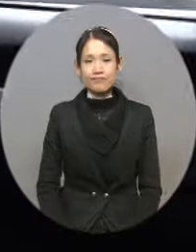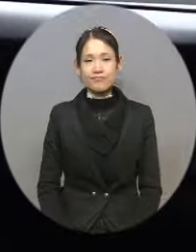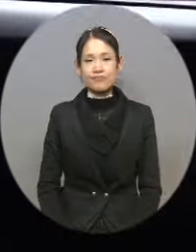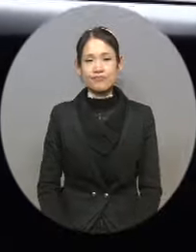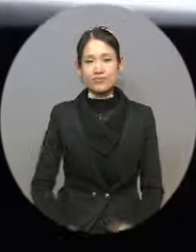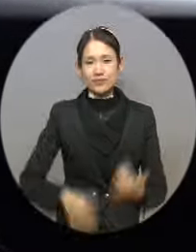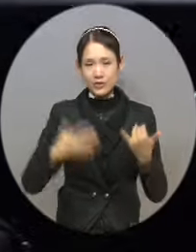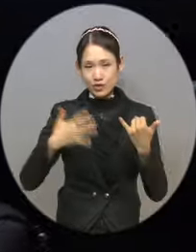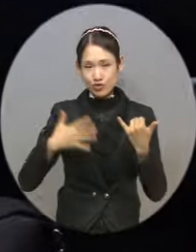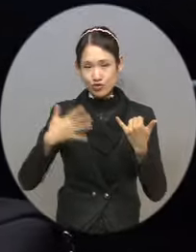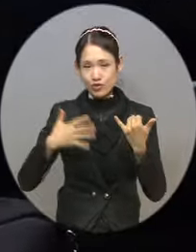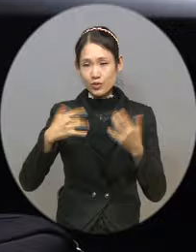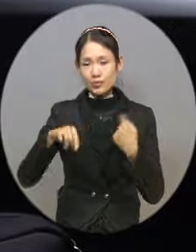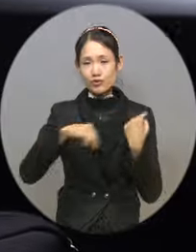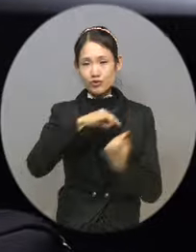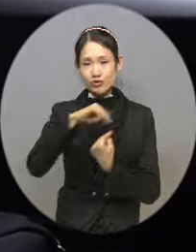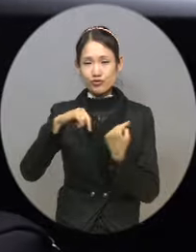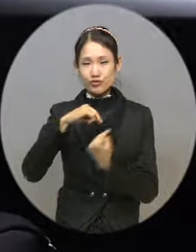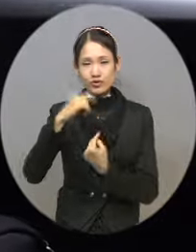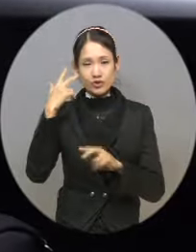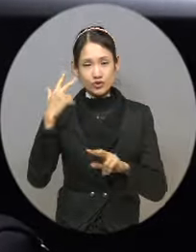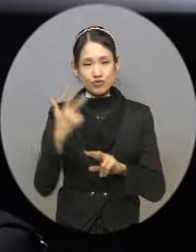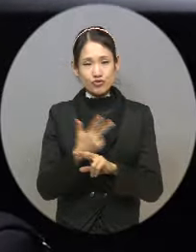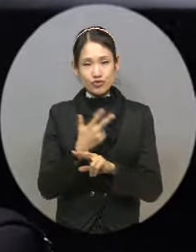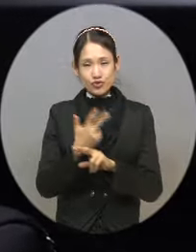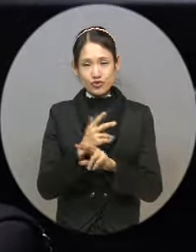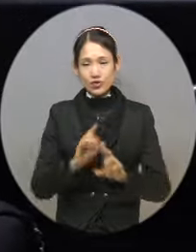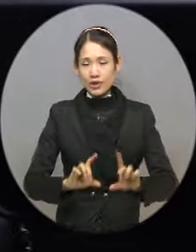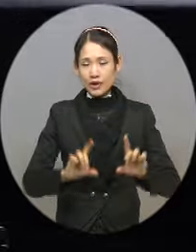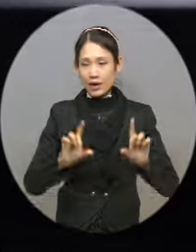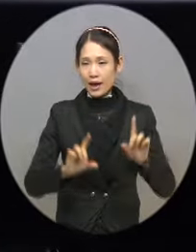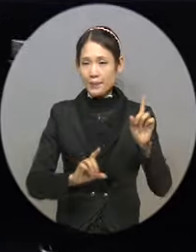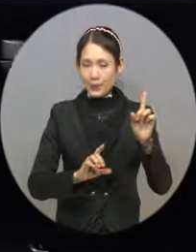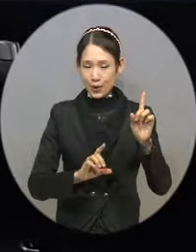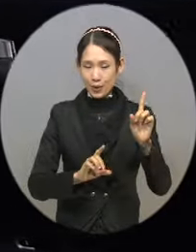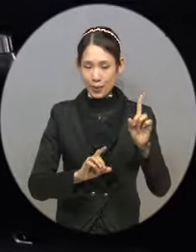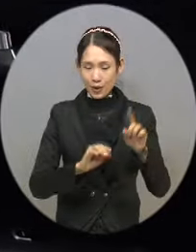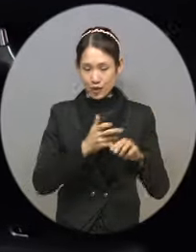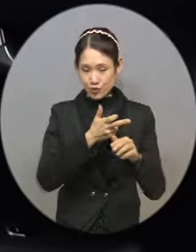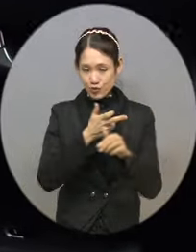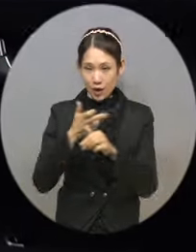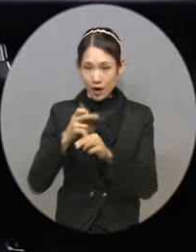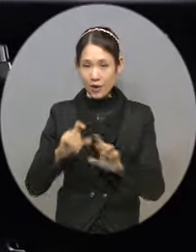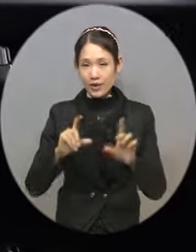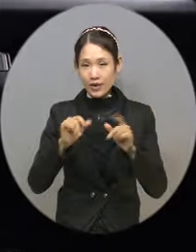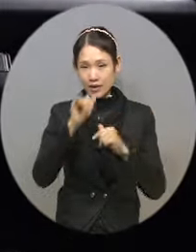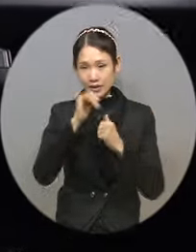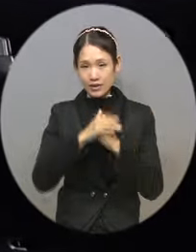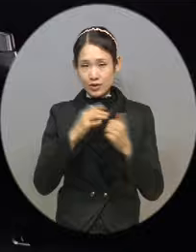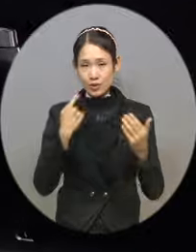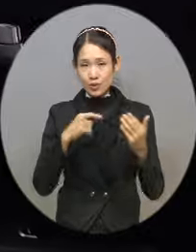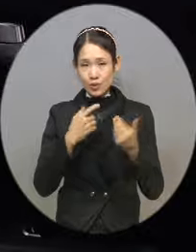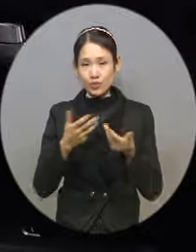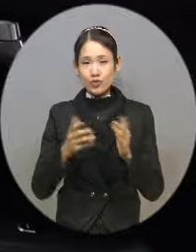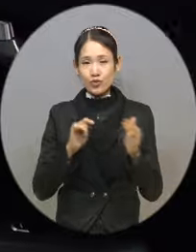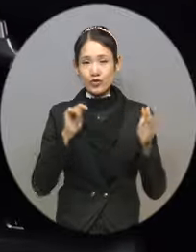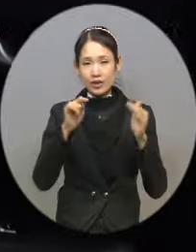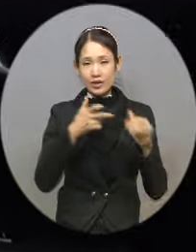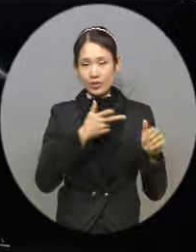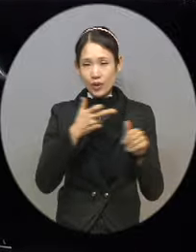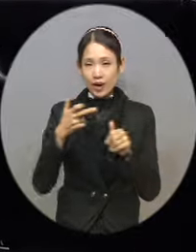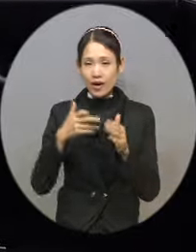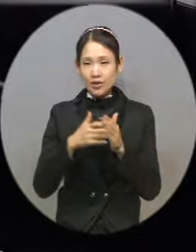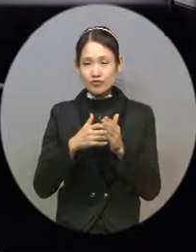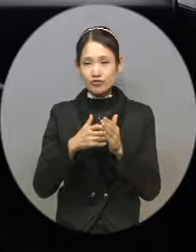유튜브 채널 운영하는 채널 일주일에 한 번씩 촬영하는 날이어서 그 교육원에 가서 이제 촬영하고 이제